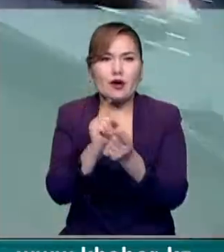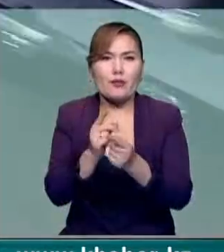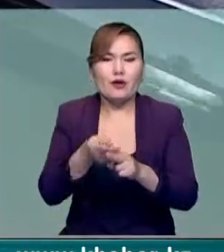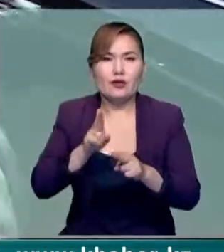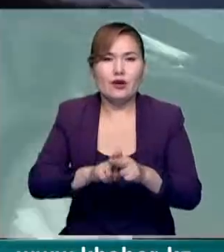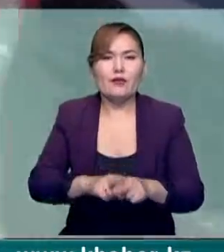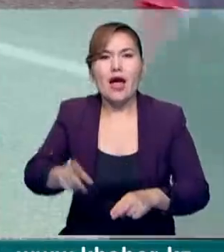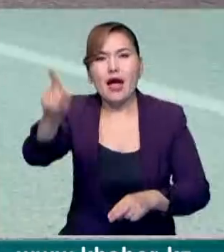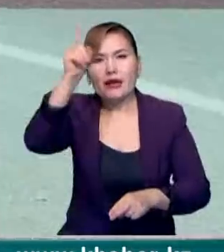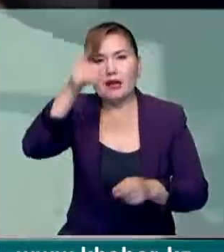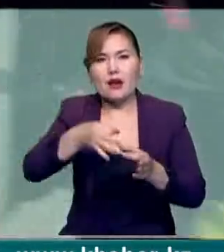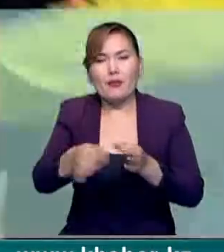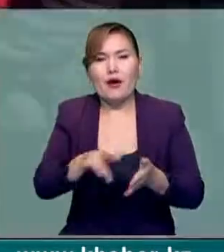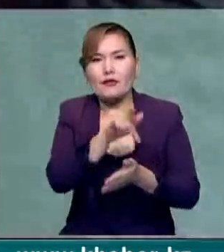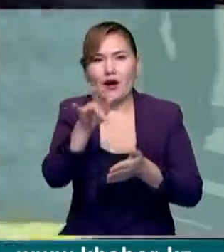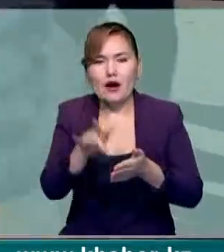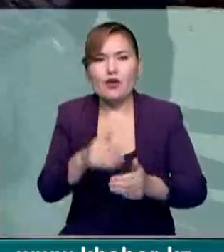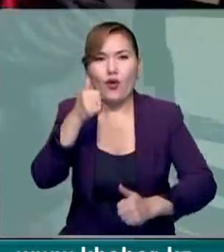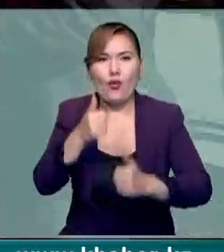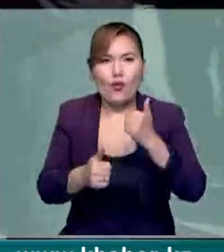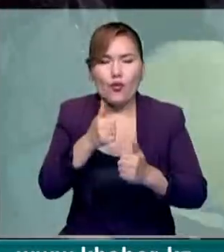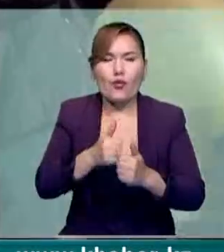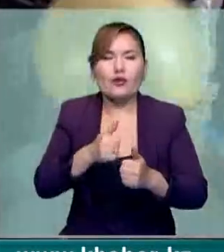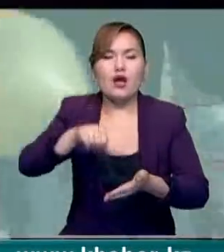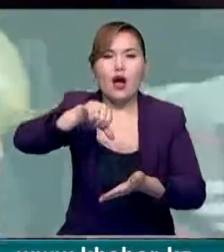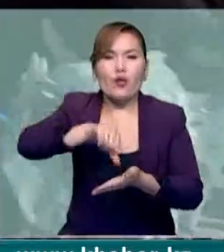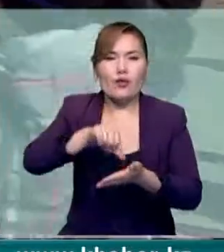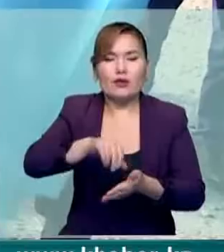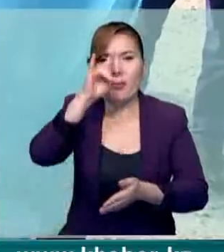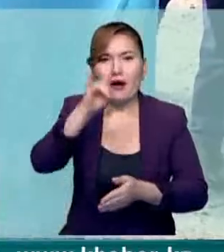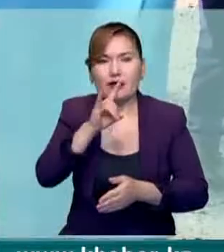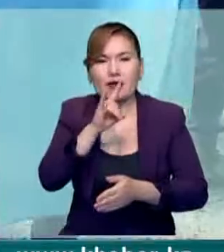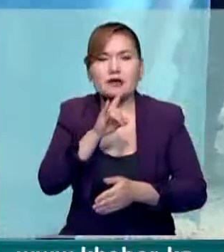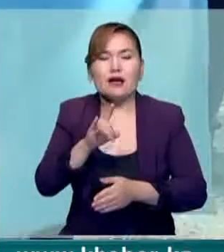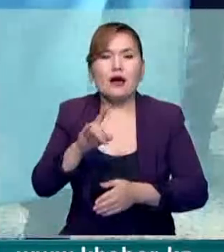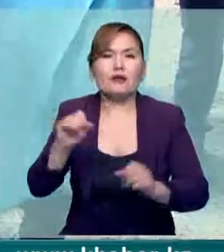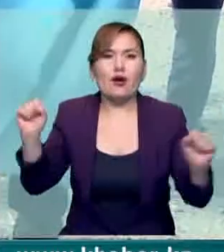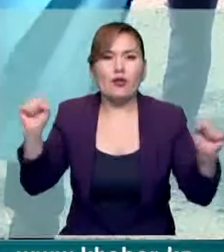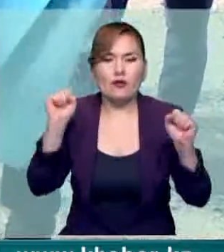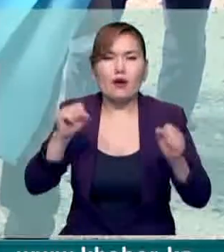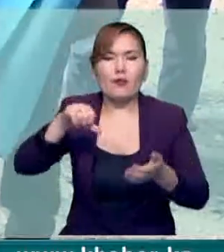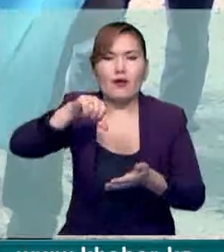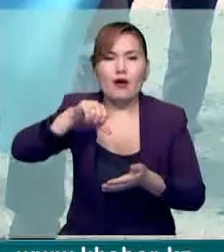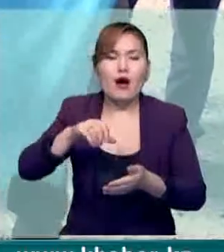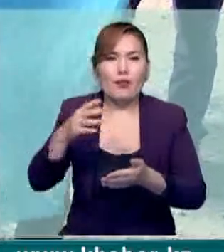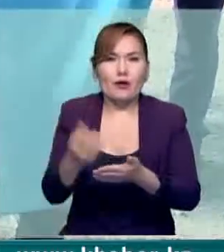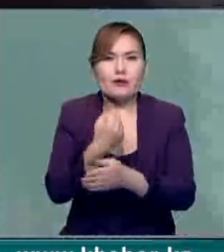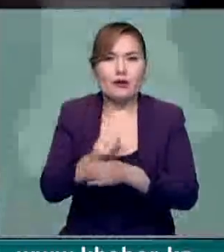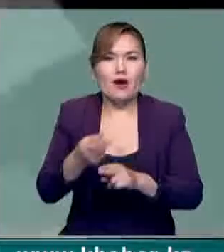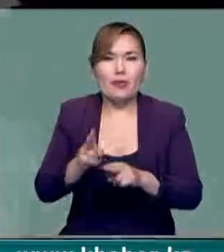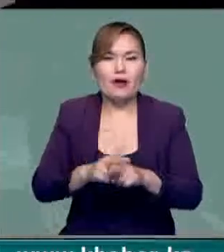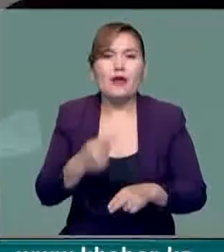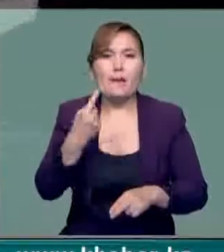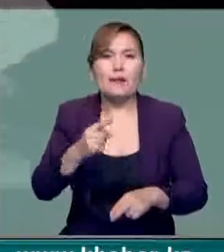дода Германияның Лейпциг қаласында өткен болатын. Байрақты бәсекеге еліміздің атынан 7 спортшы қатысты. Олар 1 алтын,